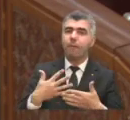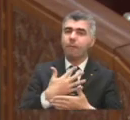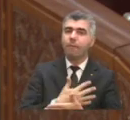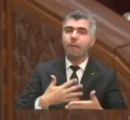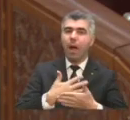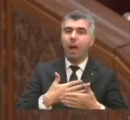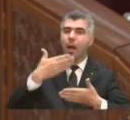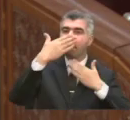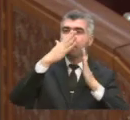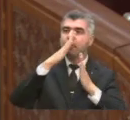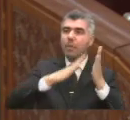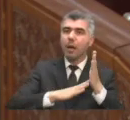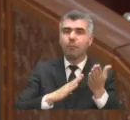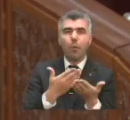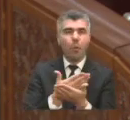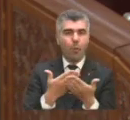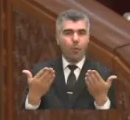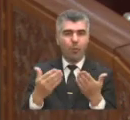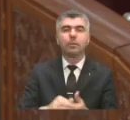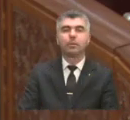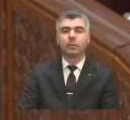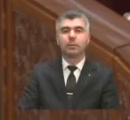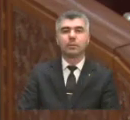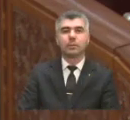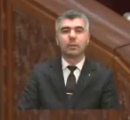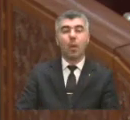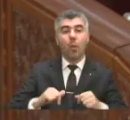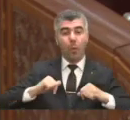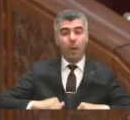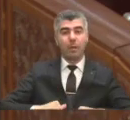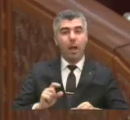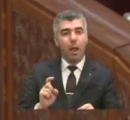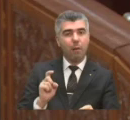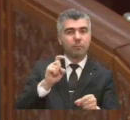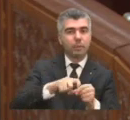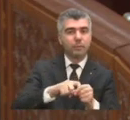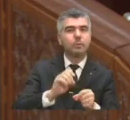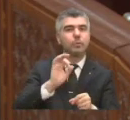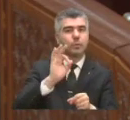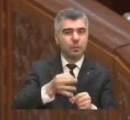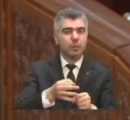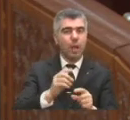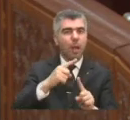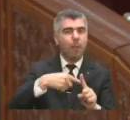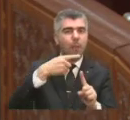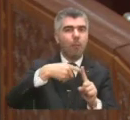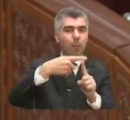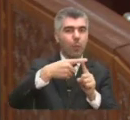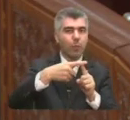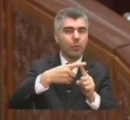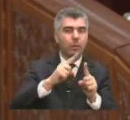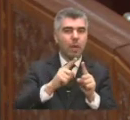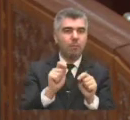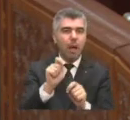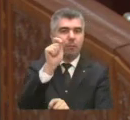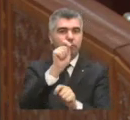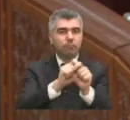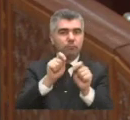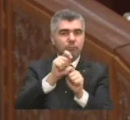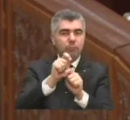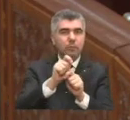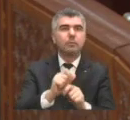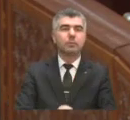وإحنا بطبع طرف من هاد المغاربة، الوزارة من خارطة باش تزيد تقوي الترميم وحث